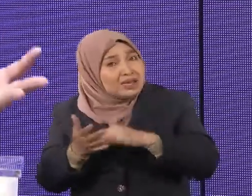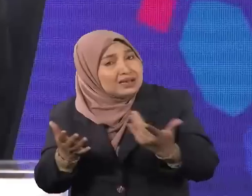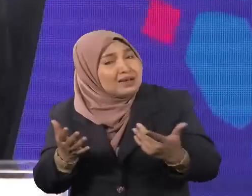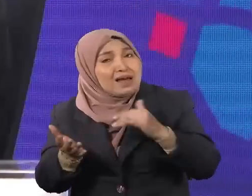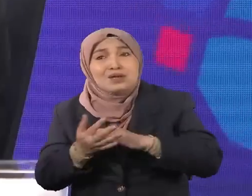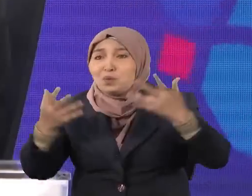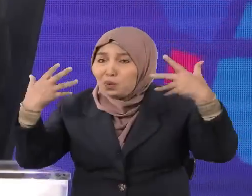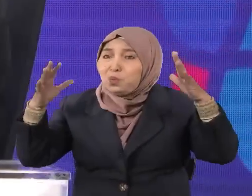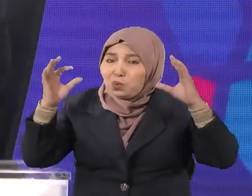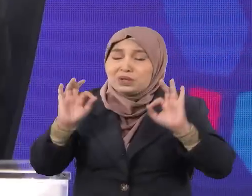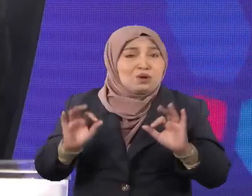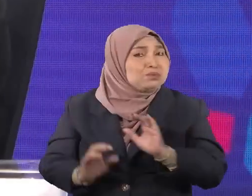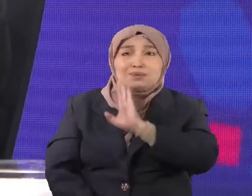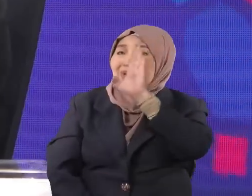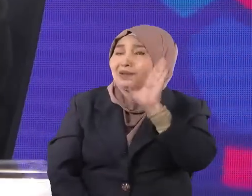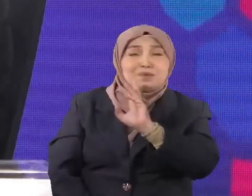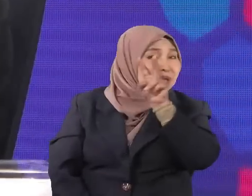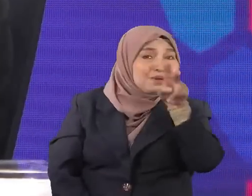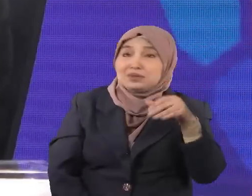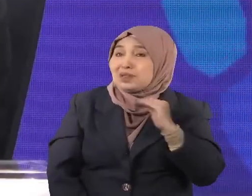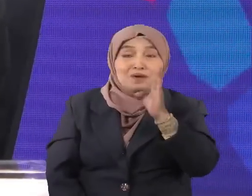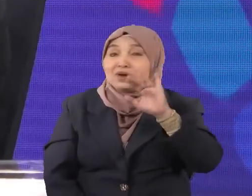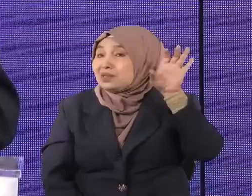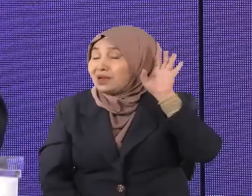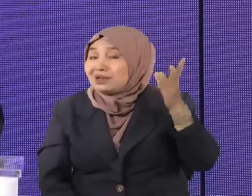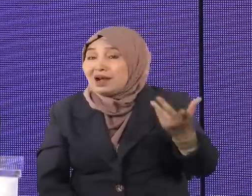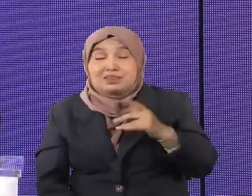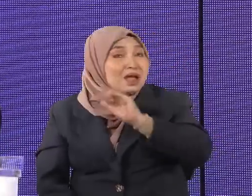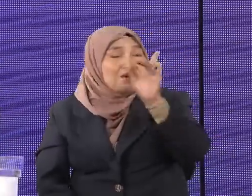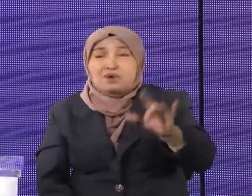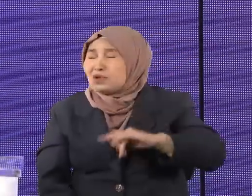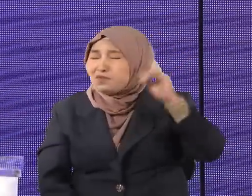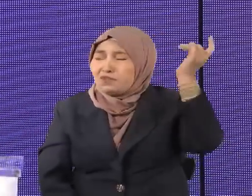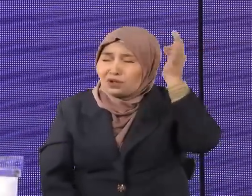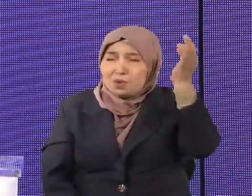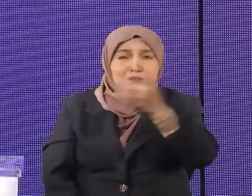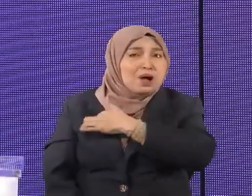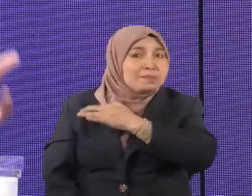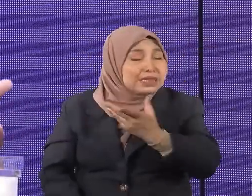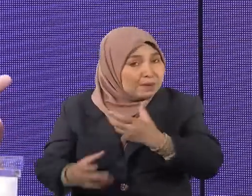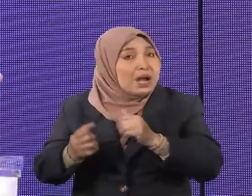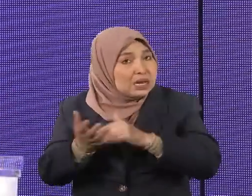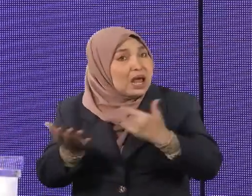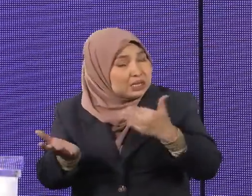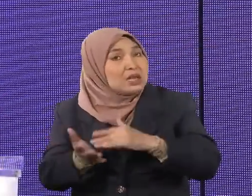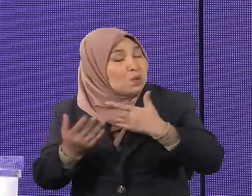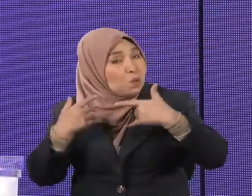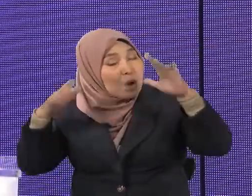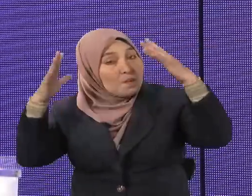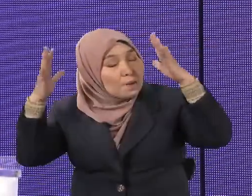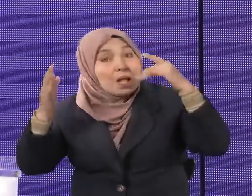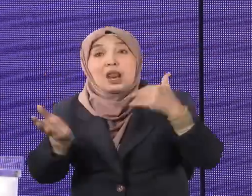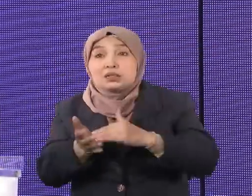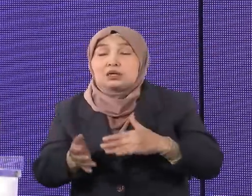hebat lagi? Ya, kami tak pernah tengok, kami tak pernah dengar nikmat, tak pernah tergesit dalam hati kami dapat kat sini. Ada lagi lebih hebat? Maka Allah